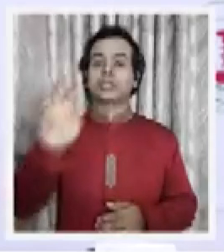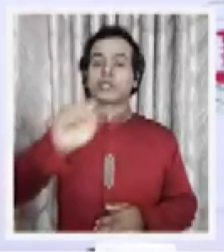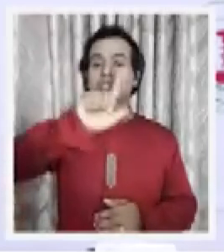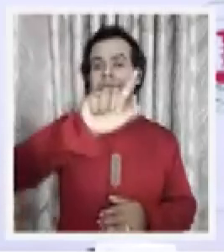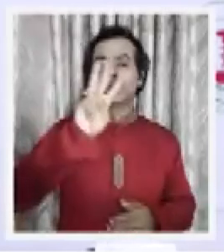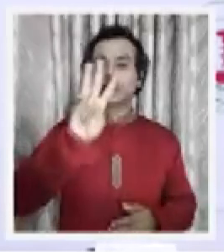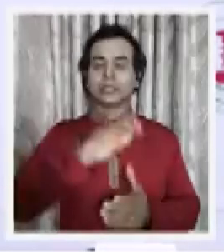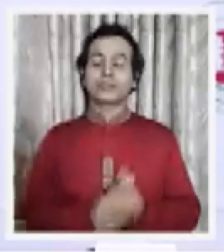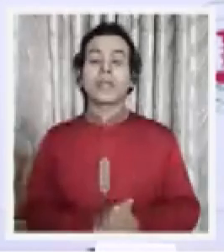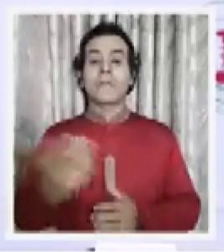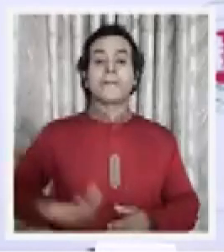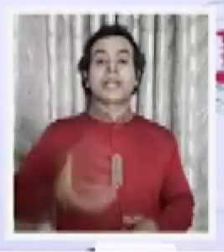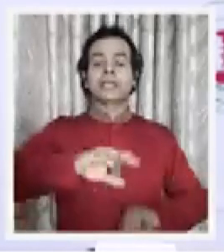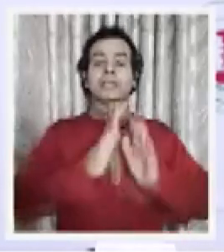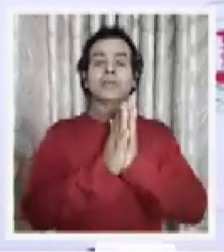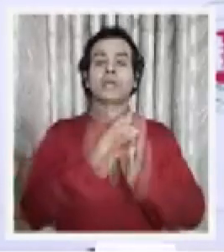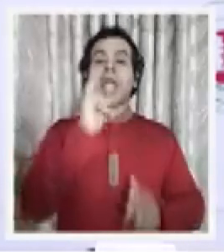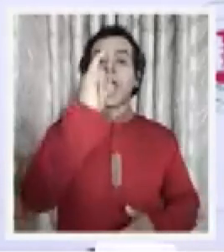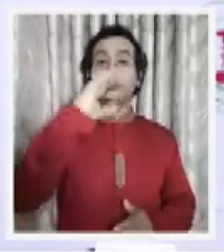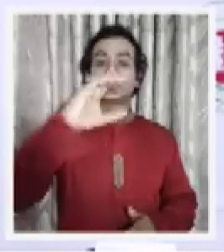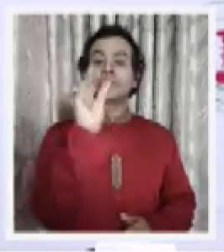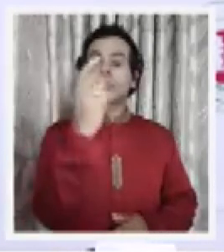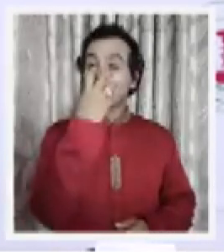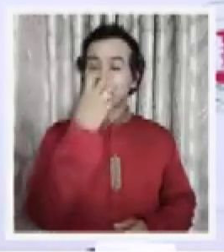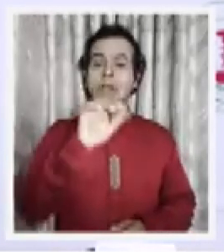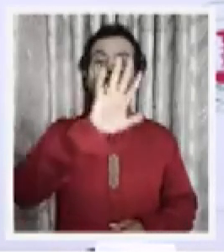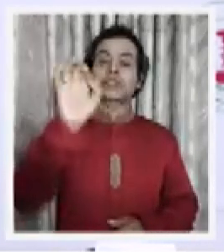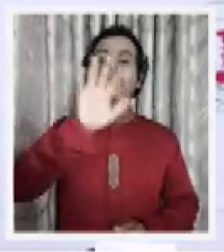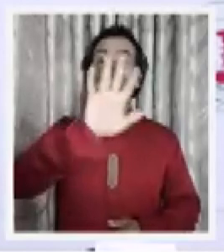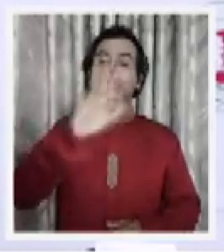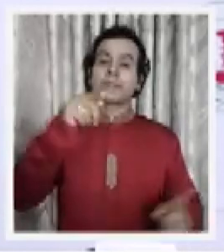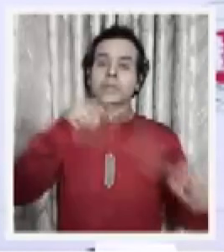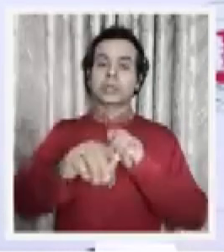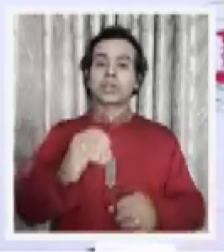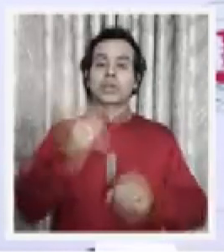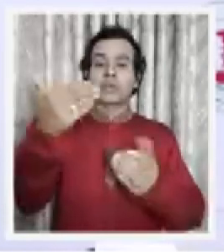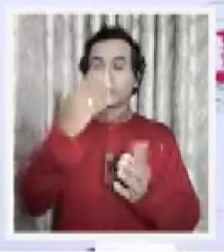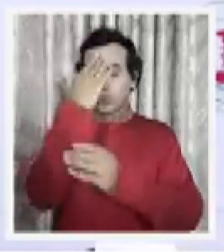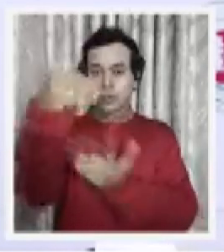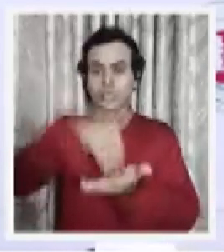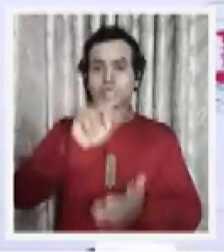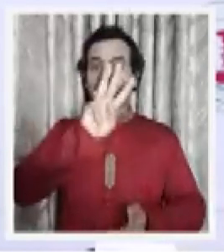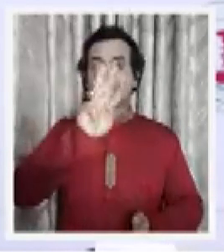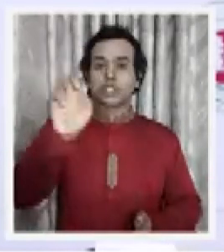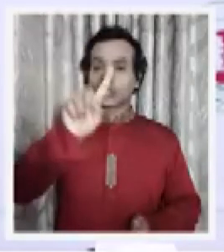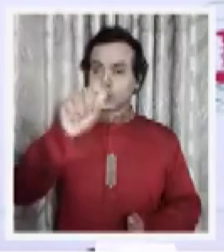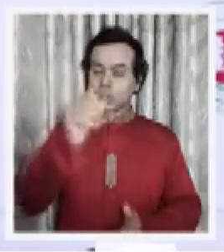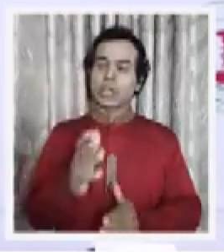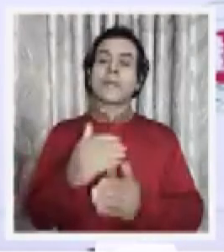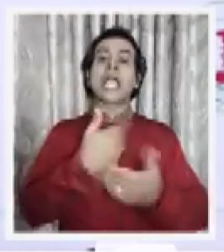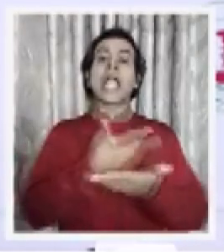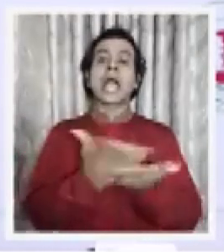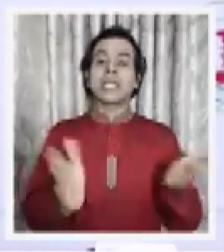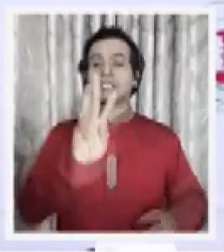11,373টি। সারা দেশে আইসিইউ সজ্জা সংখ্যা সব মিলিয়ে 555টি, রোগী ভর্তি আছেন 316 জন এবং শয্যা খালি